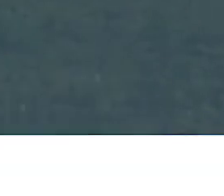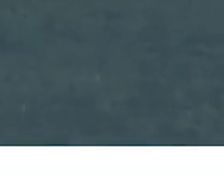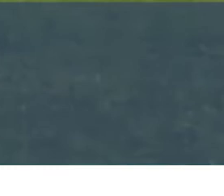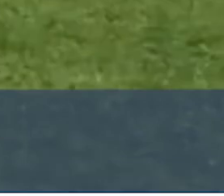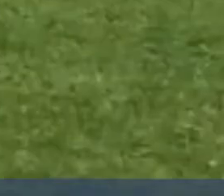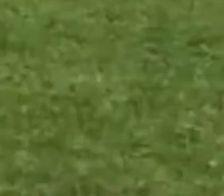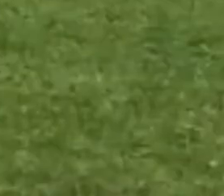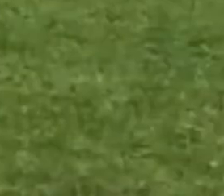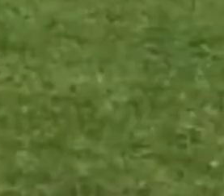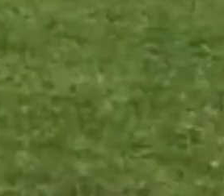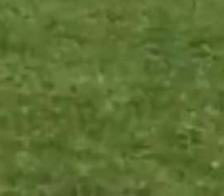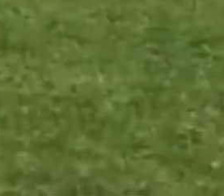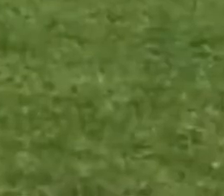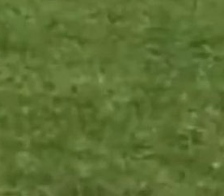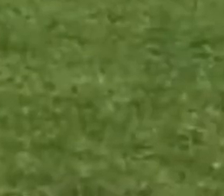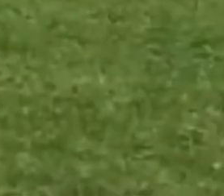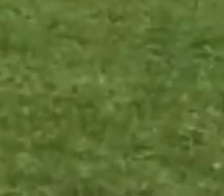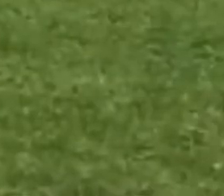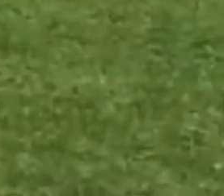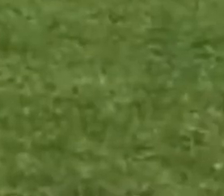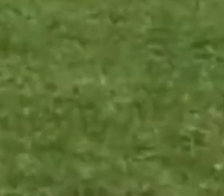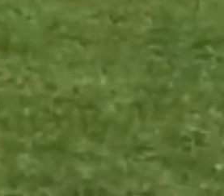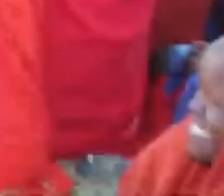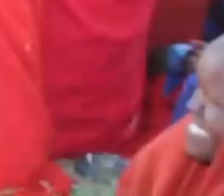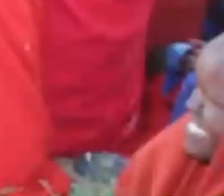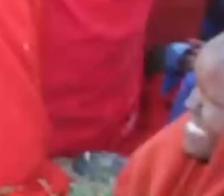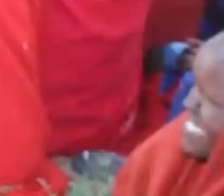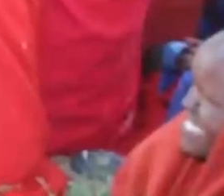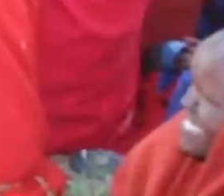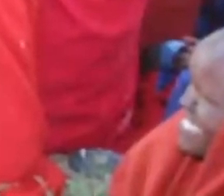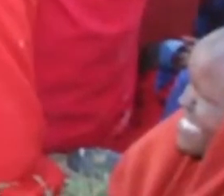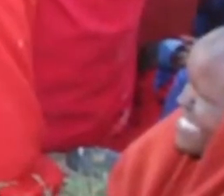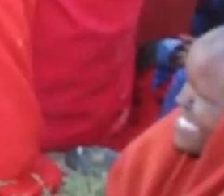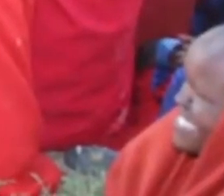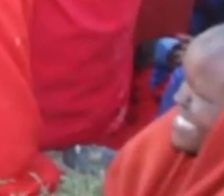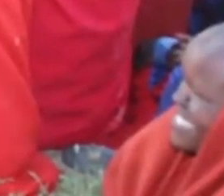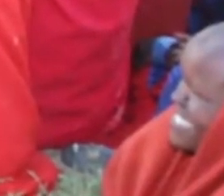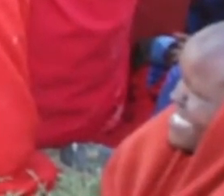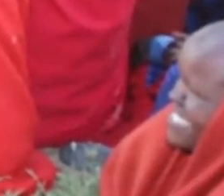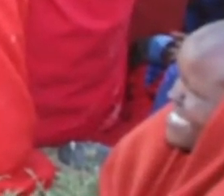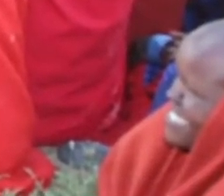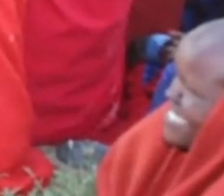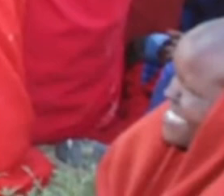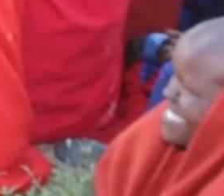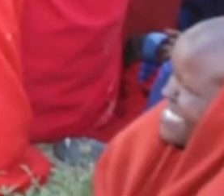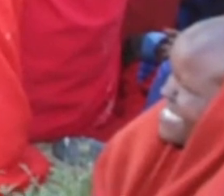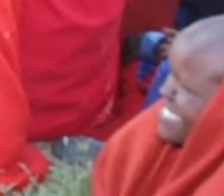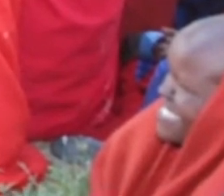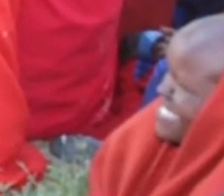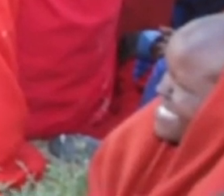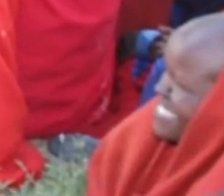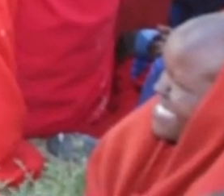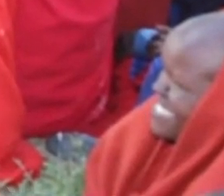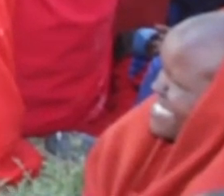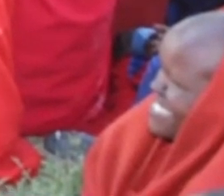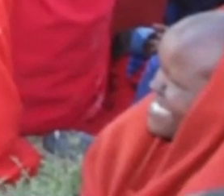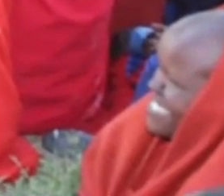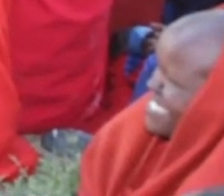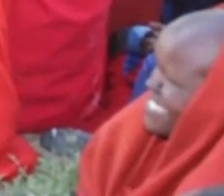yao ina athari kwa uhifadhi katika eneo hilo, lakini baadhi yao hawakubali wala hawaoni tatizo la wao kuishi na